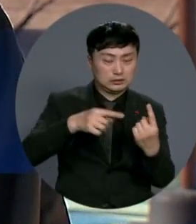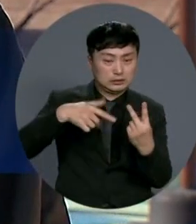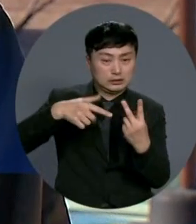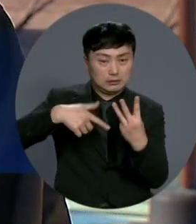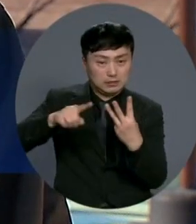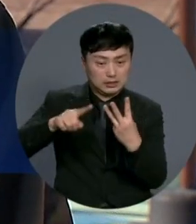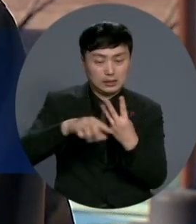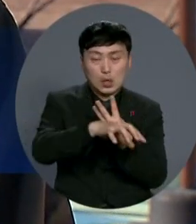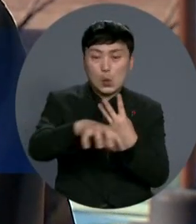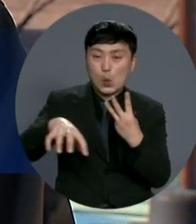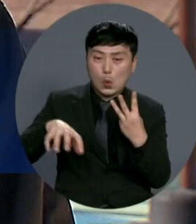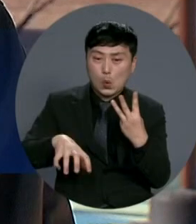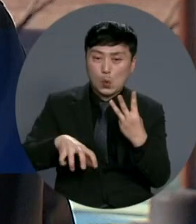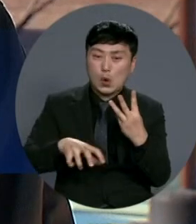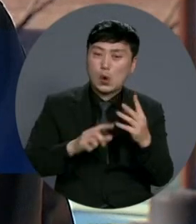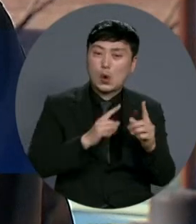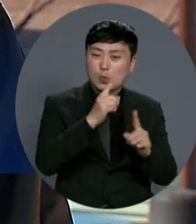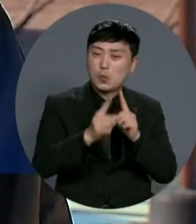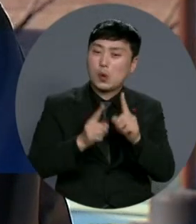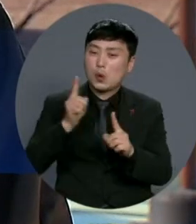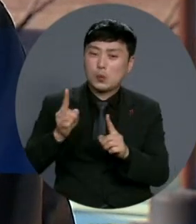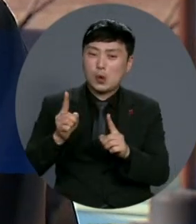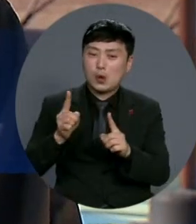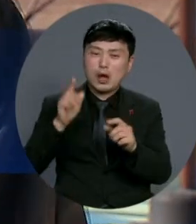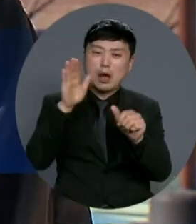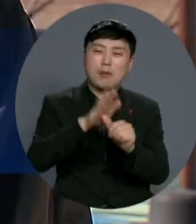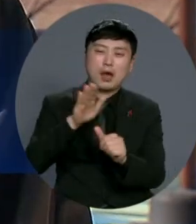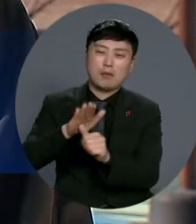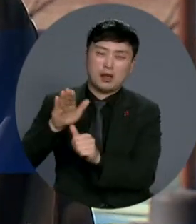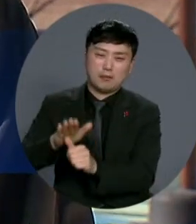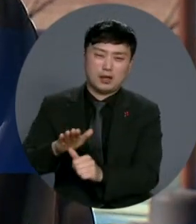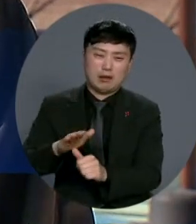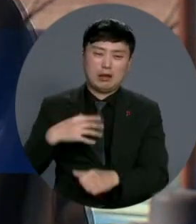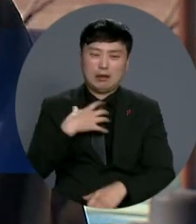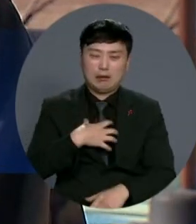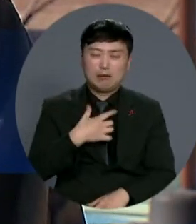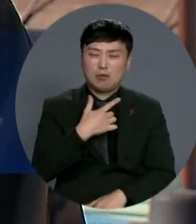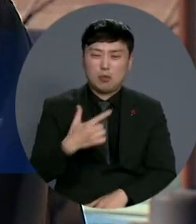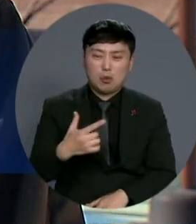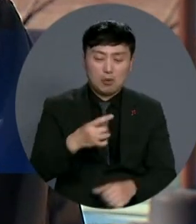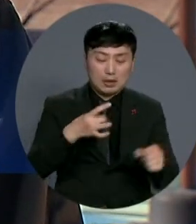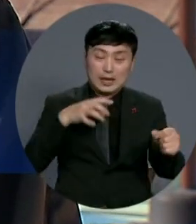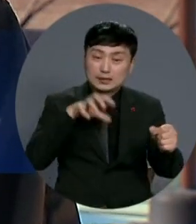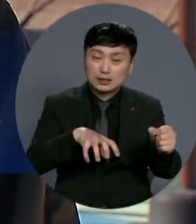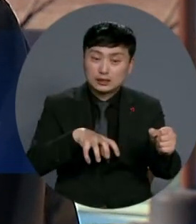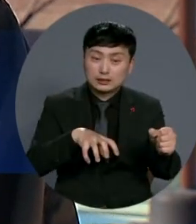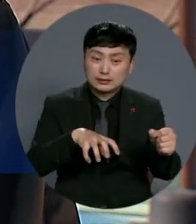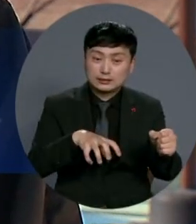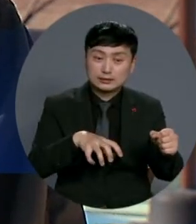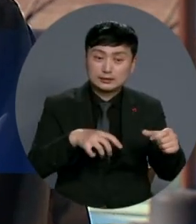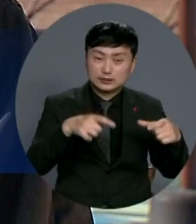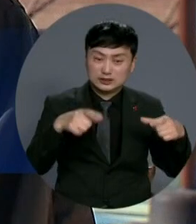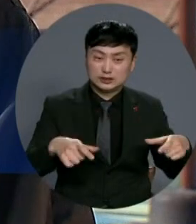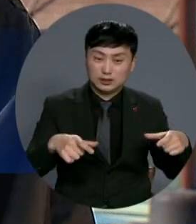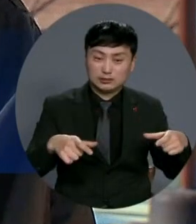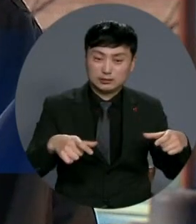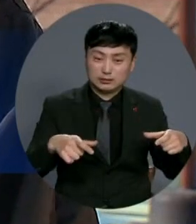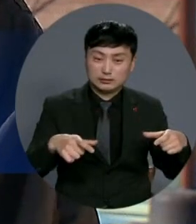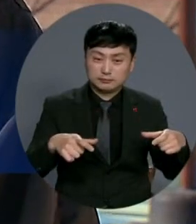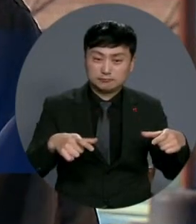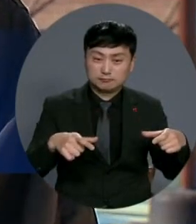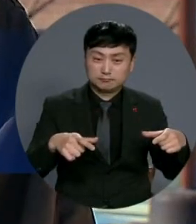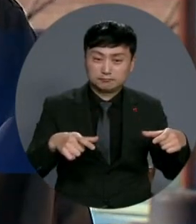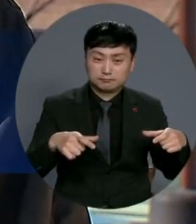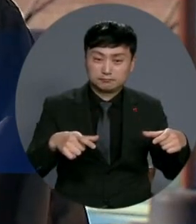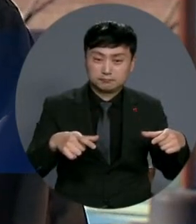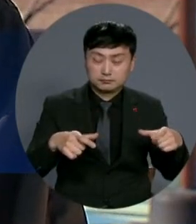군데 썼고요 다 떨어진 상태입니다 걱정이 크죠 예천 읍이나 그 지보